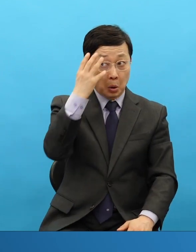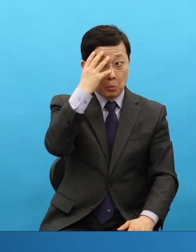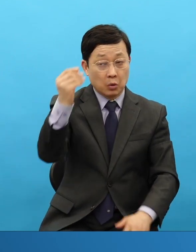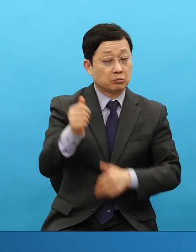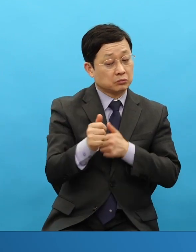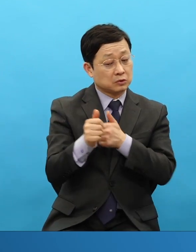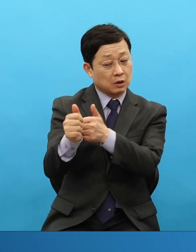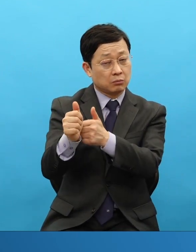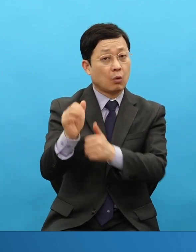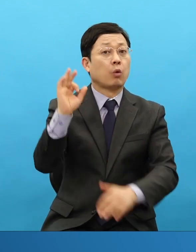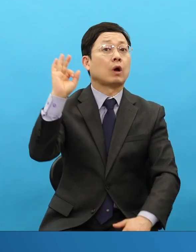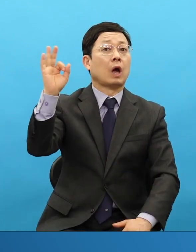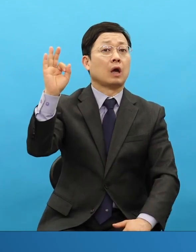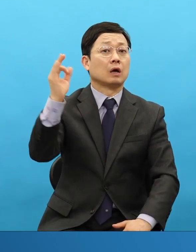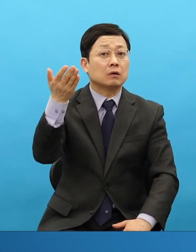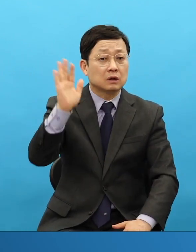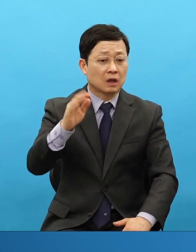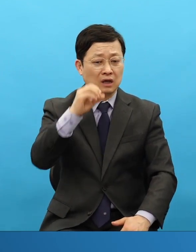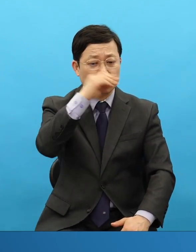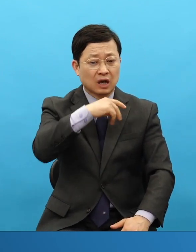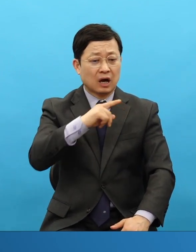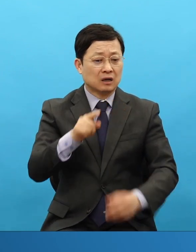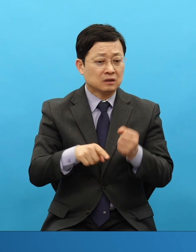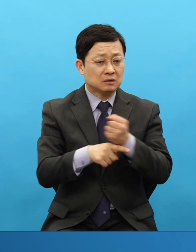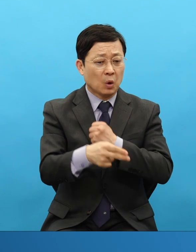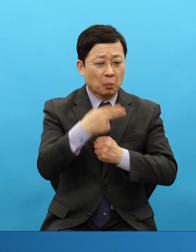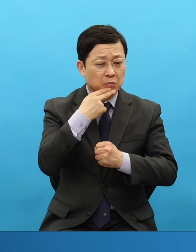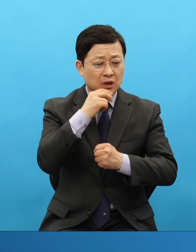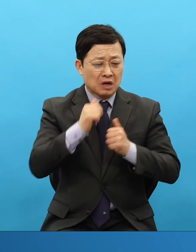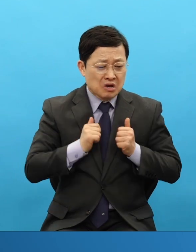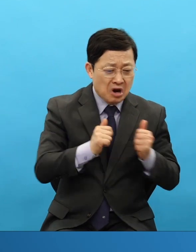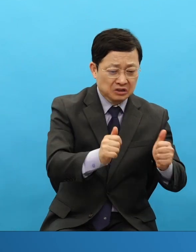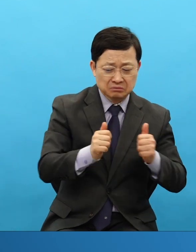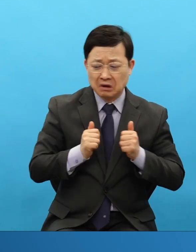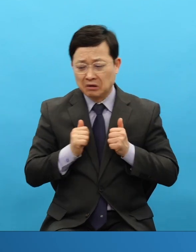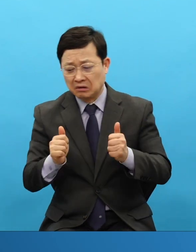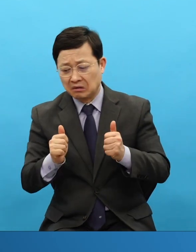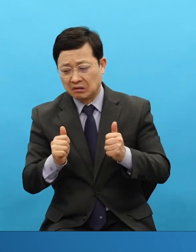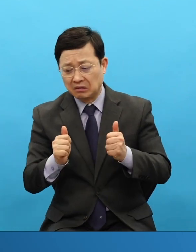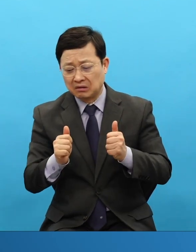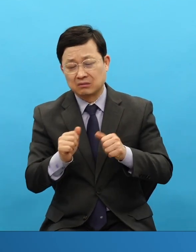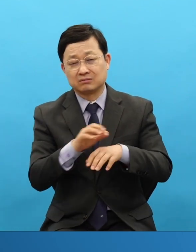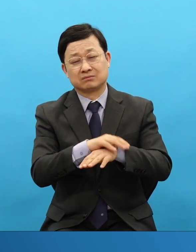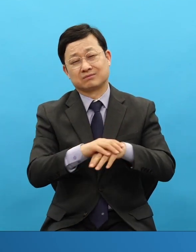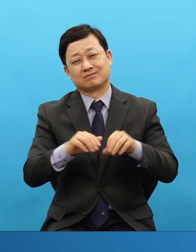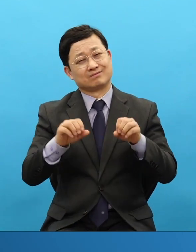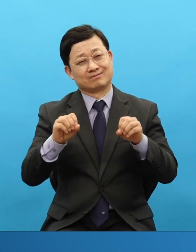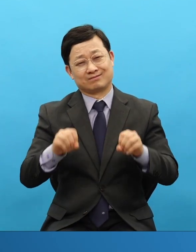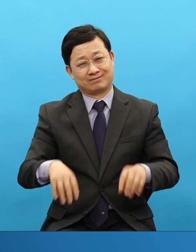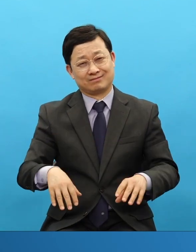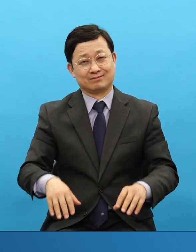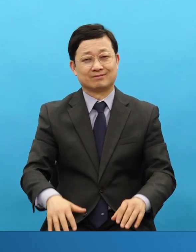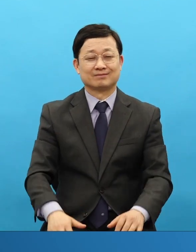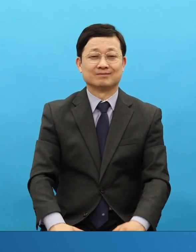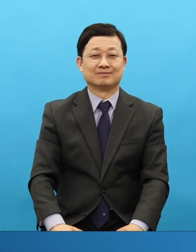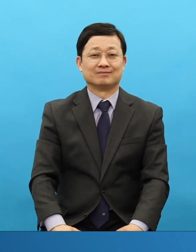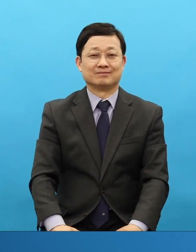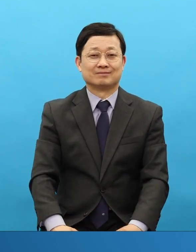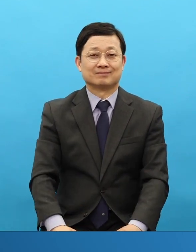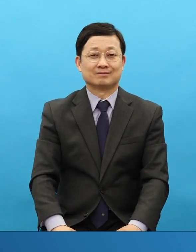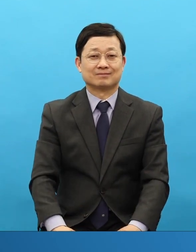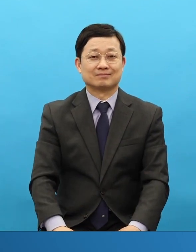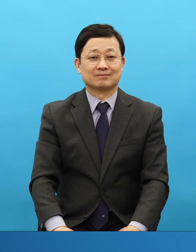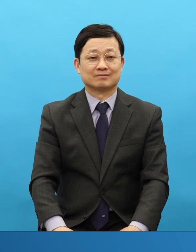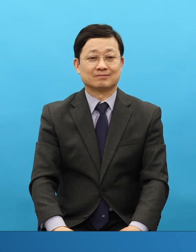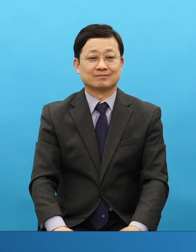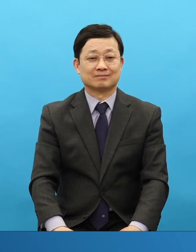해가지고 고생하면 안 되잖아요. That's the way it should be done. You can't just suffer through just hard work. 그러려고 하면 이걸